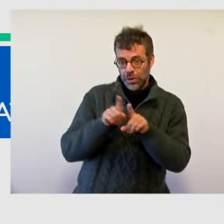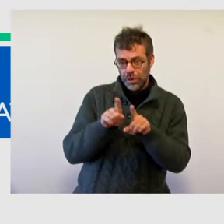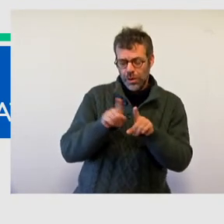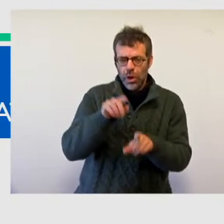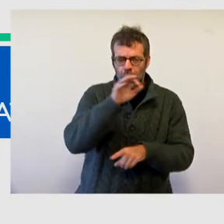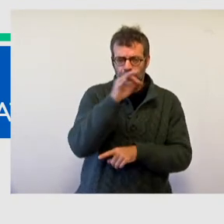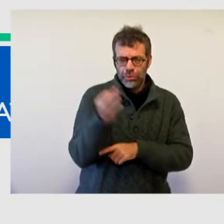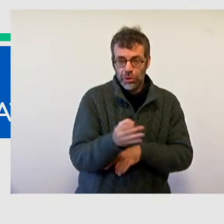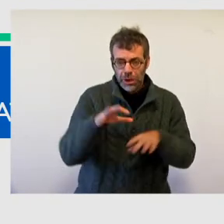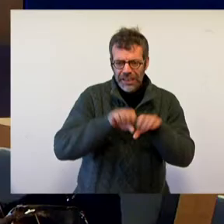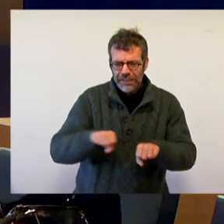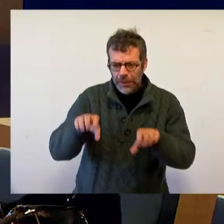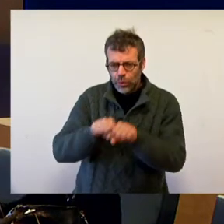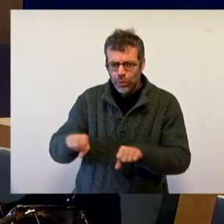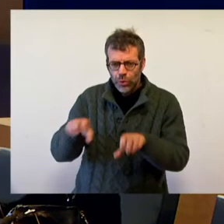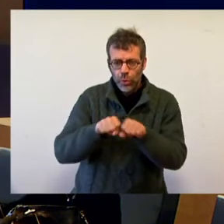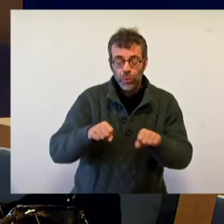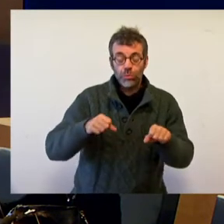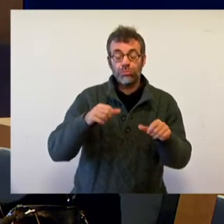d'exécution des dépenses d'investissement.